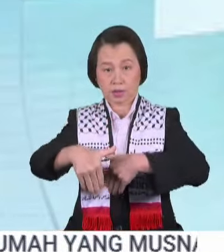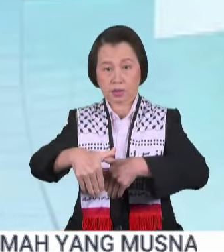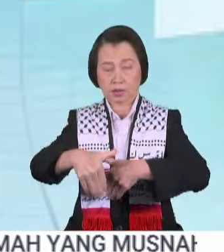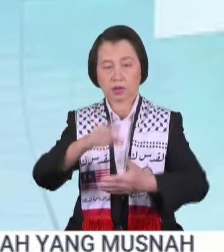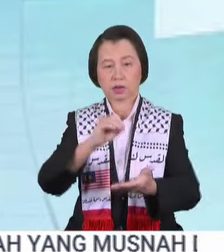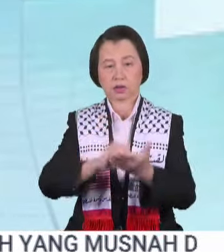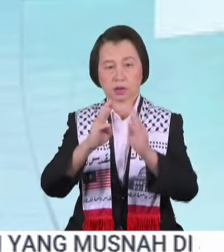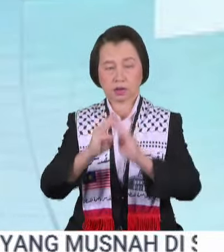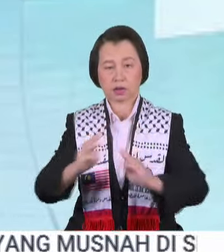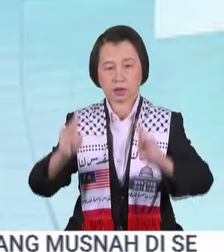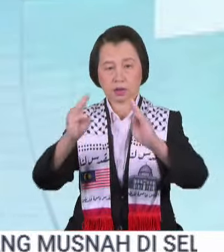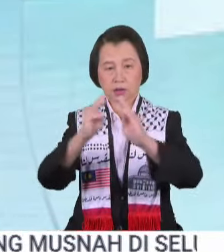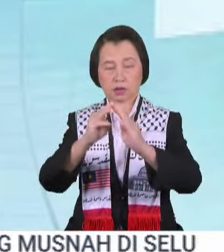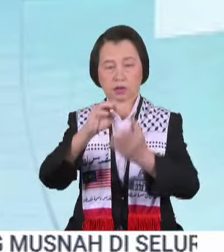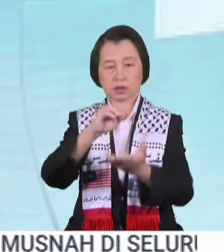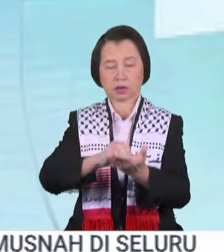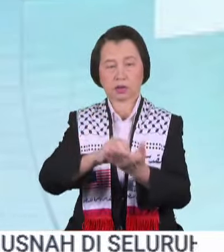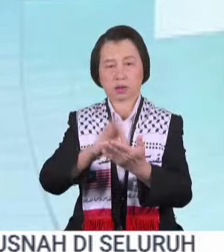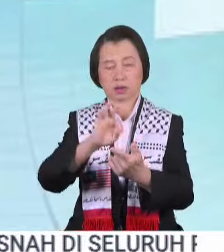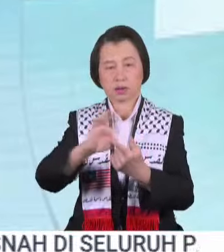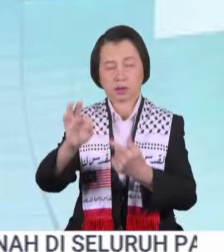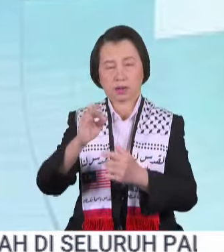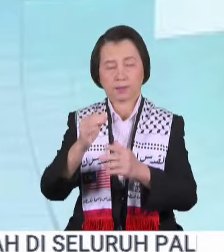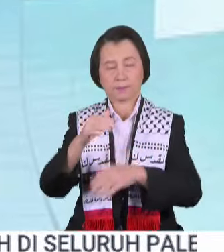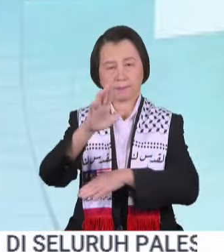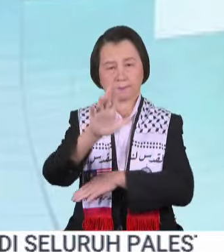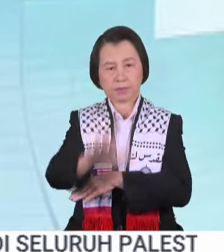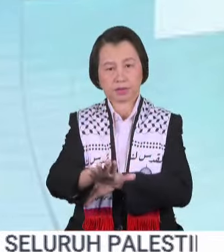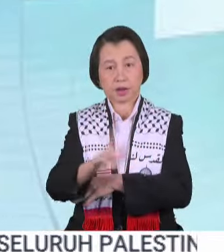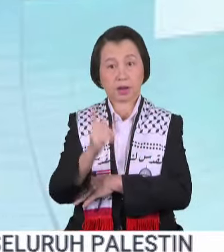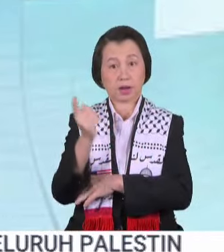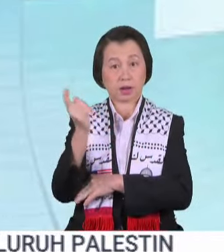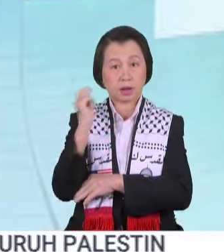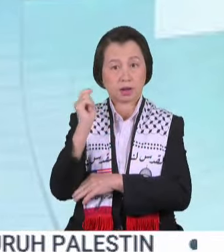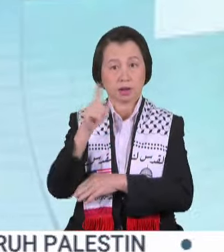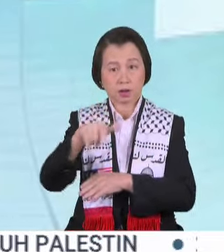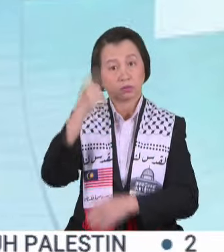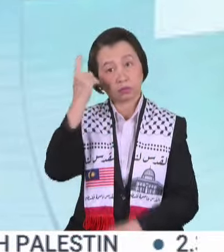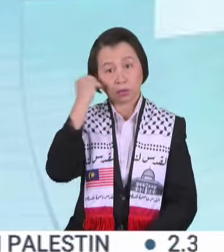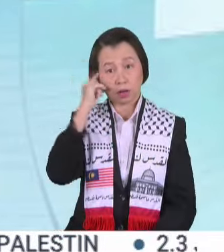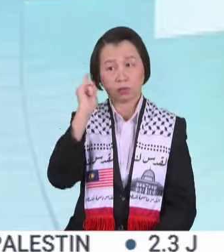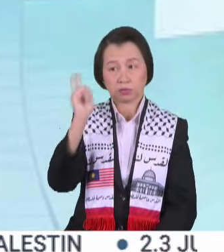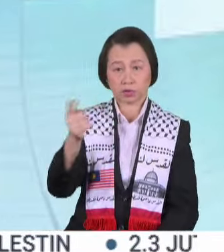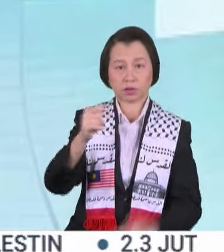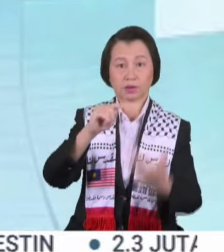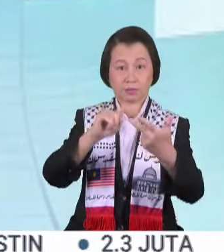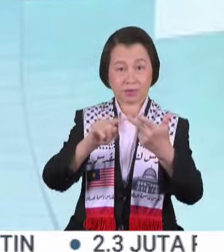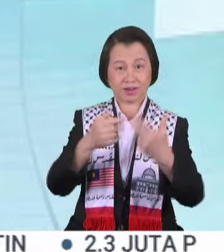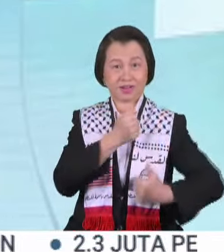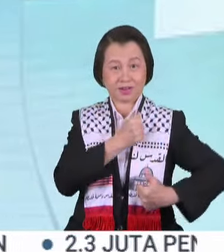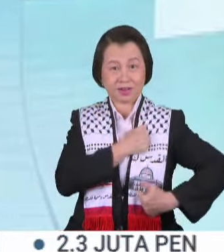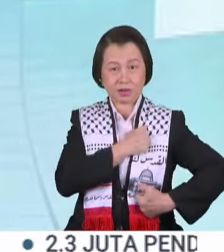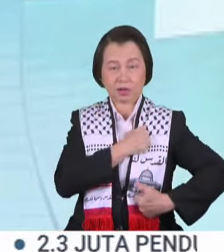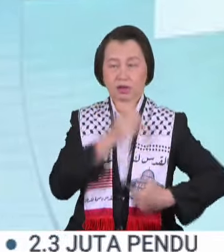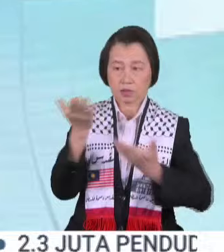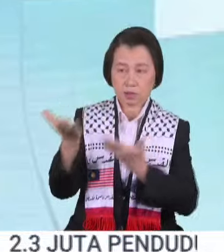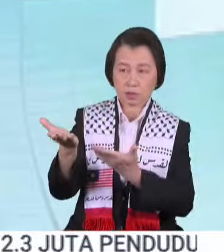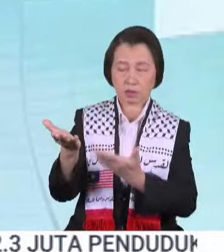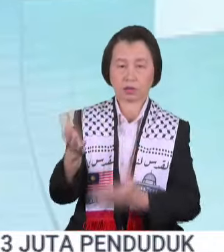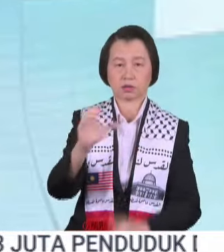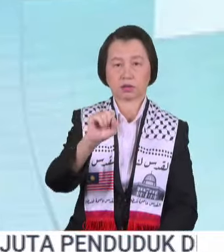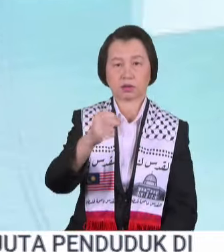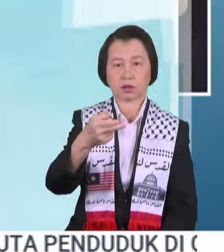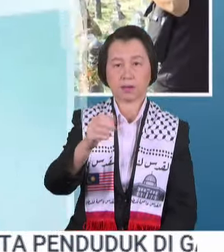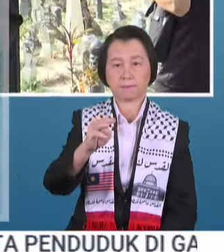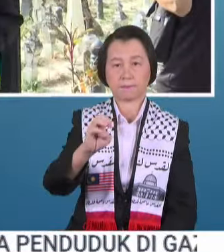Masjid Jamik Sungai Nibong Besar lewat petang nanti. Untuk mengetahui keadaan semasa di sana, kita bersama Syamila Rastam. Silakan